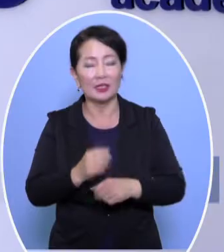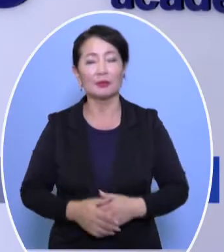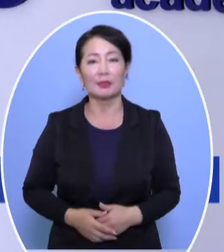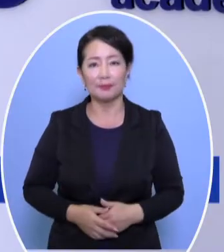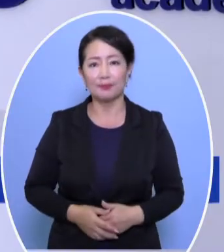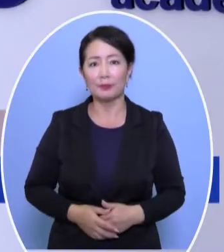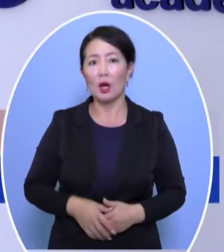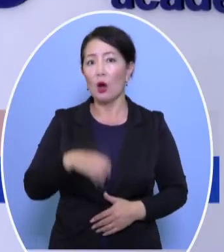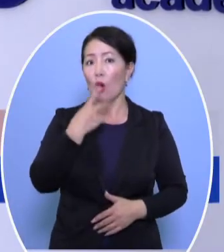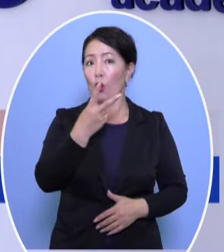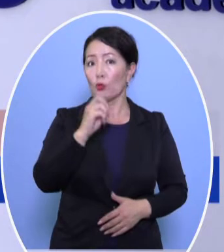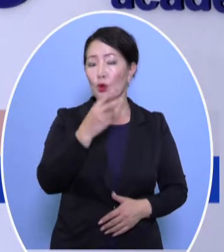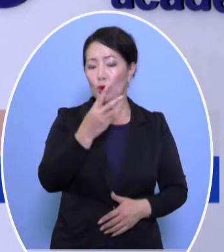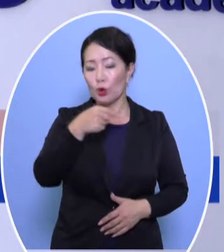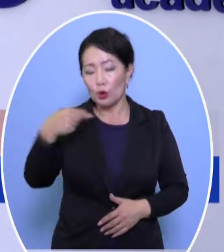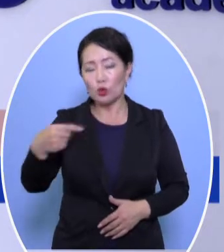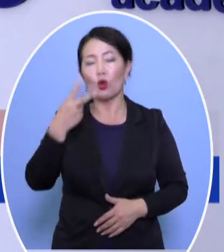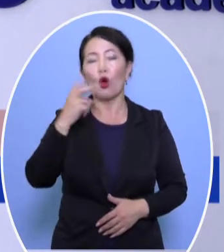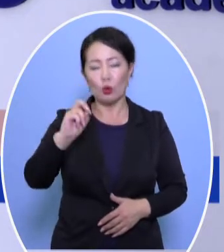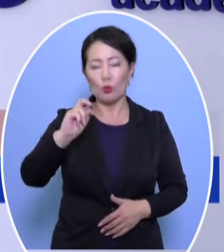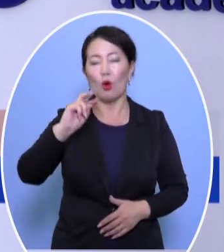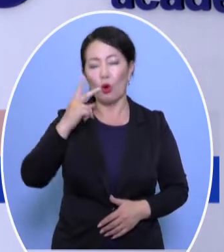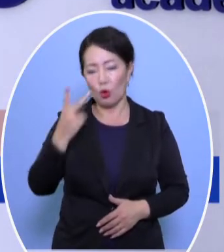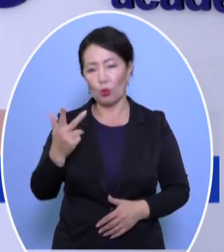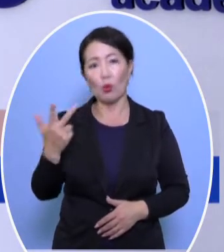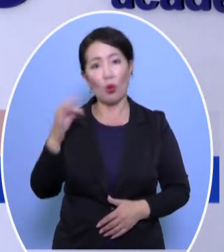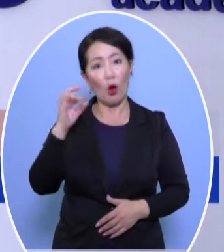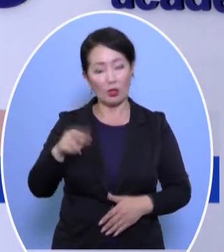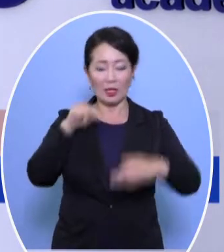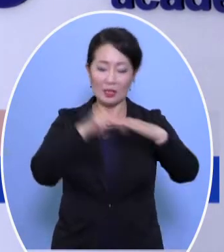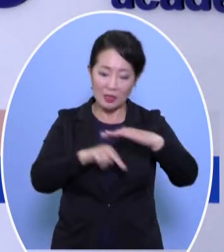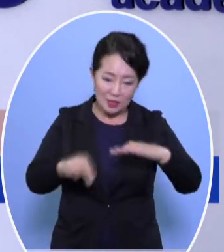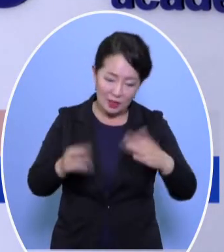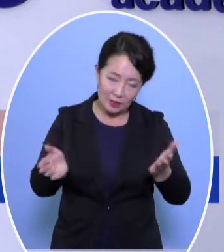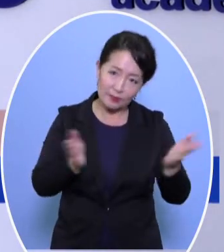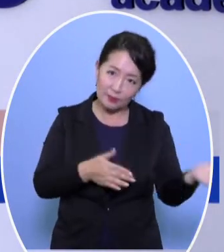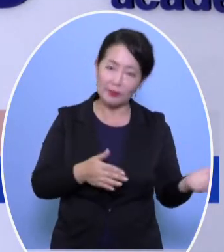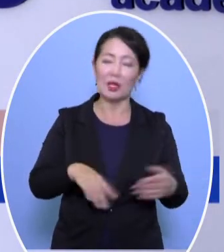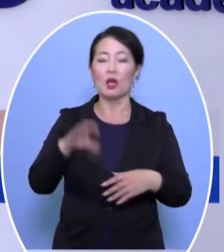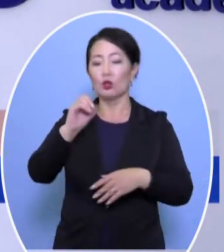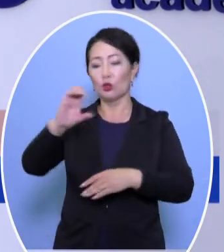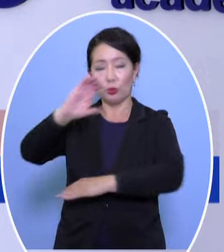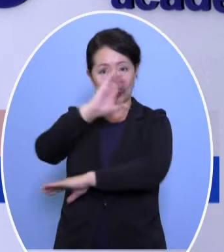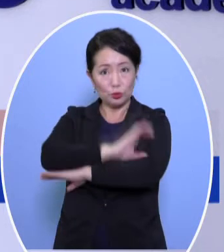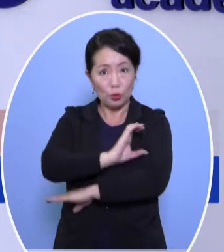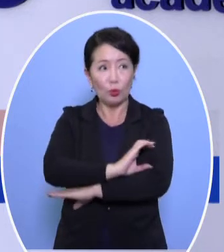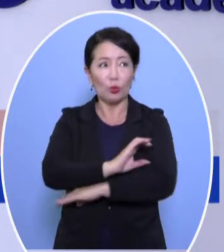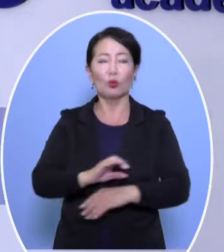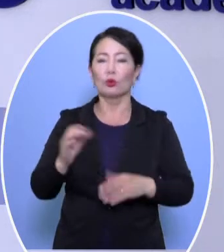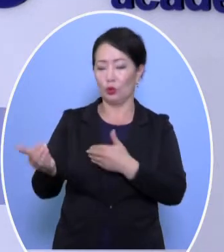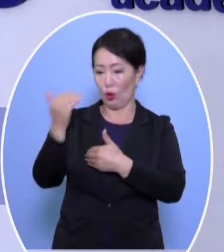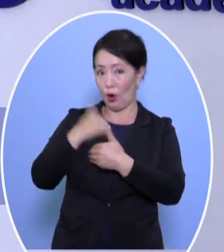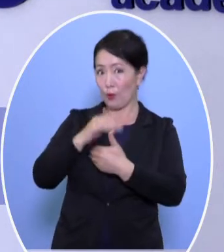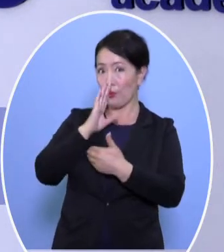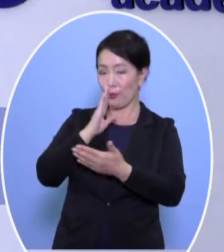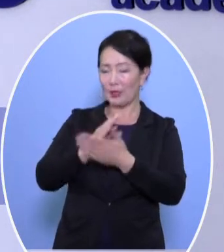ажиллалаа. 2022-23 онд тий цэцэрлэг болон ерхий босгын сургалт